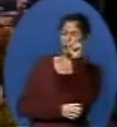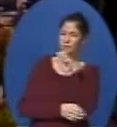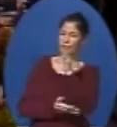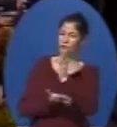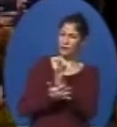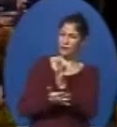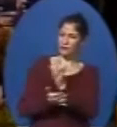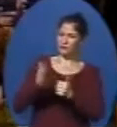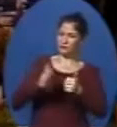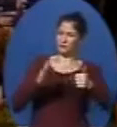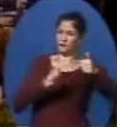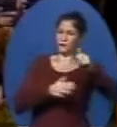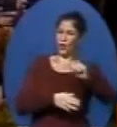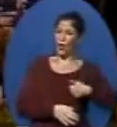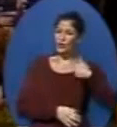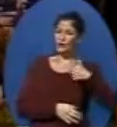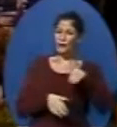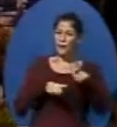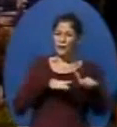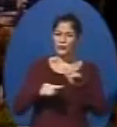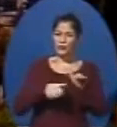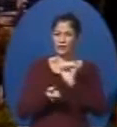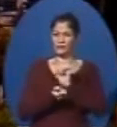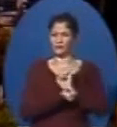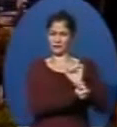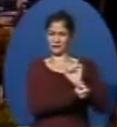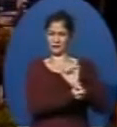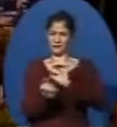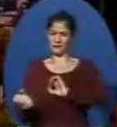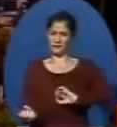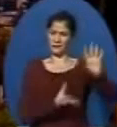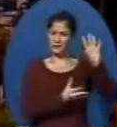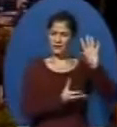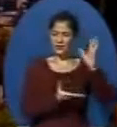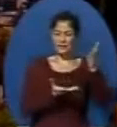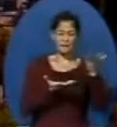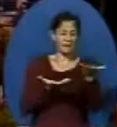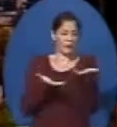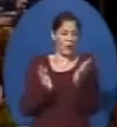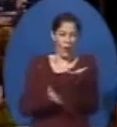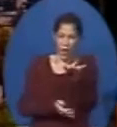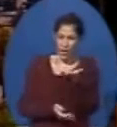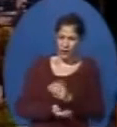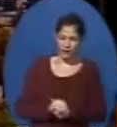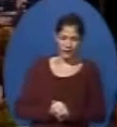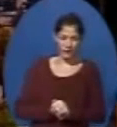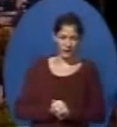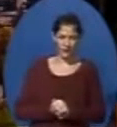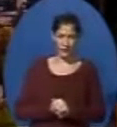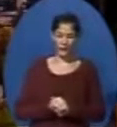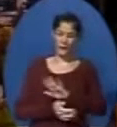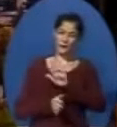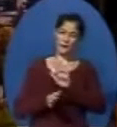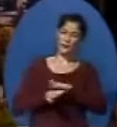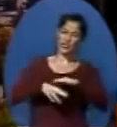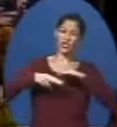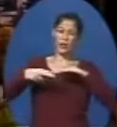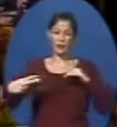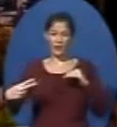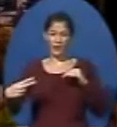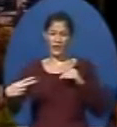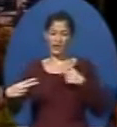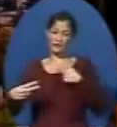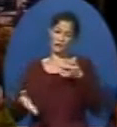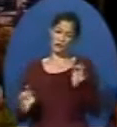ממשלה הולך לבית סוהר, זה הרי דבר היום. מצד שני, כמשפטן,